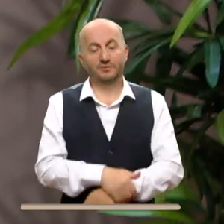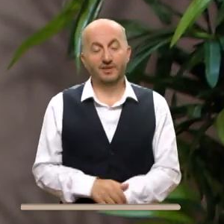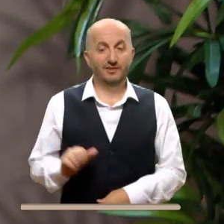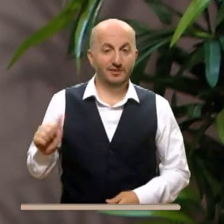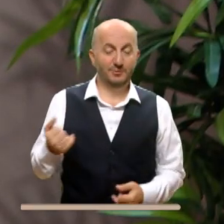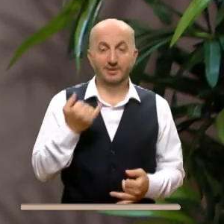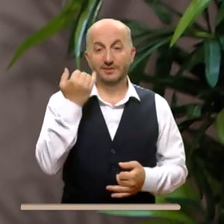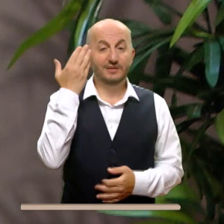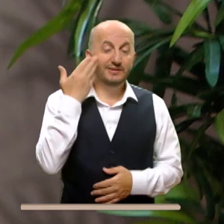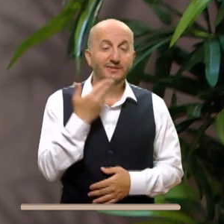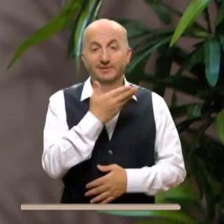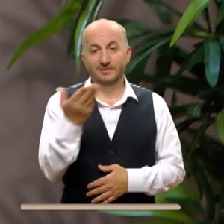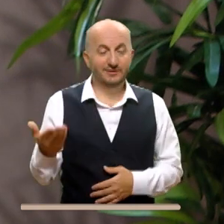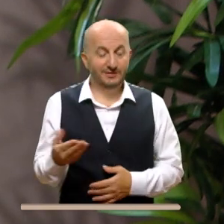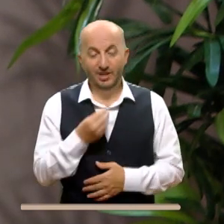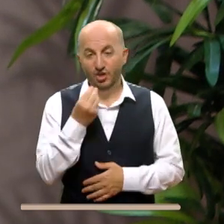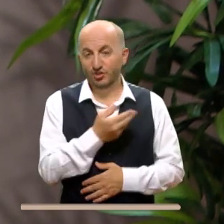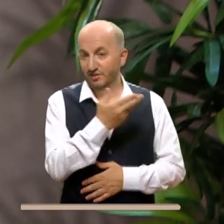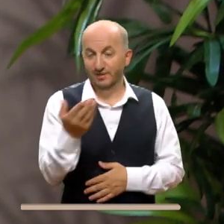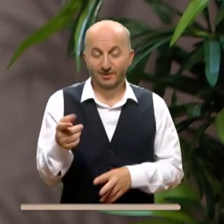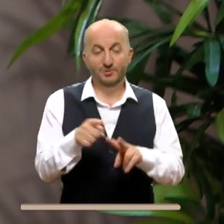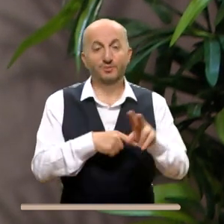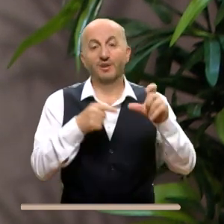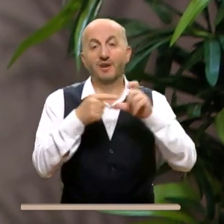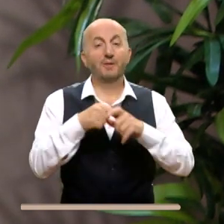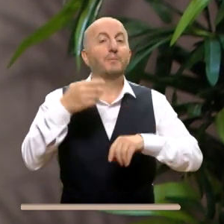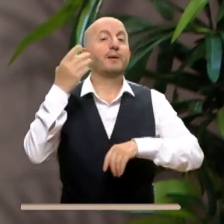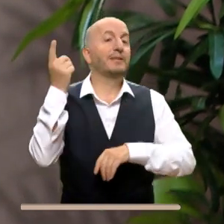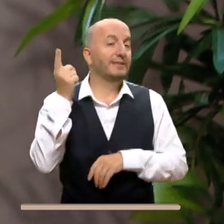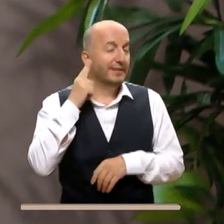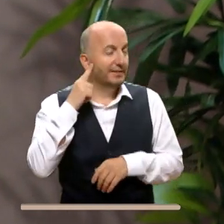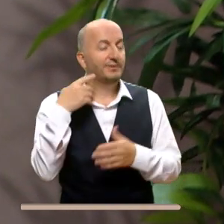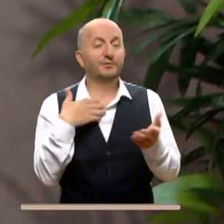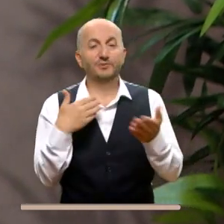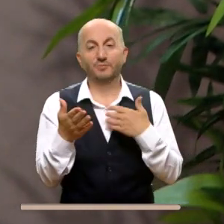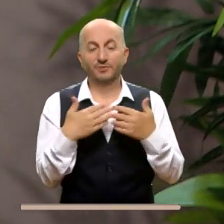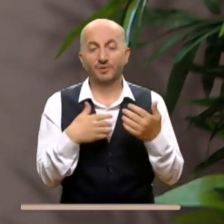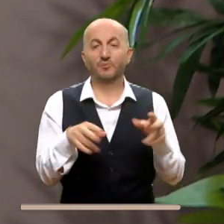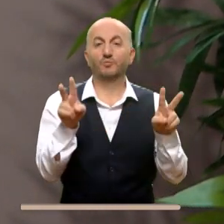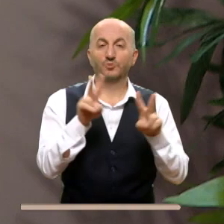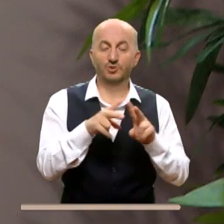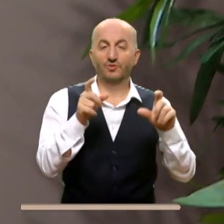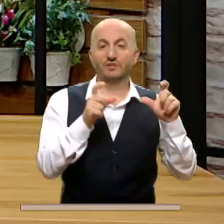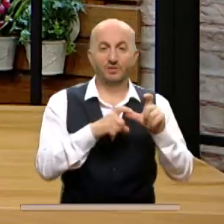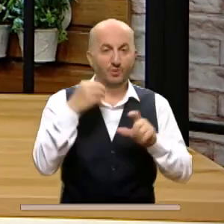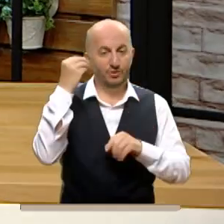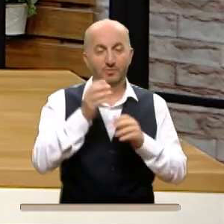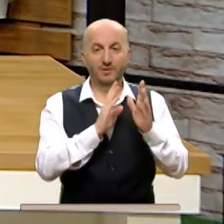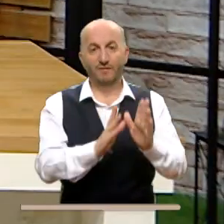Kıymetli izleyenler, ekran başındaki gençler, Yunus Emre'yi dinledik. Sohbetimiz Mustafa Sinanoğlu hocamla devam edecek.